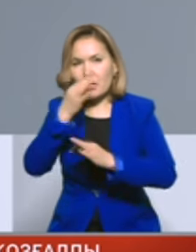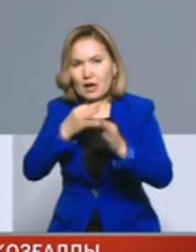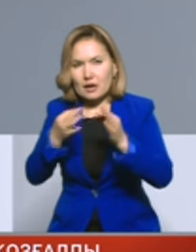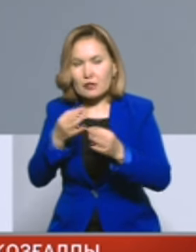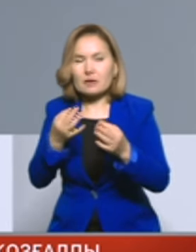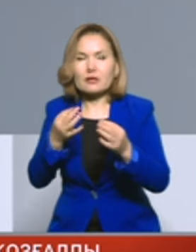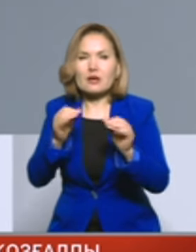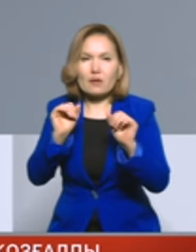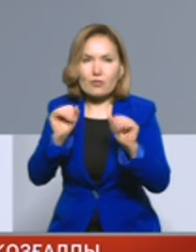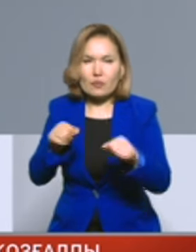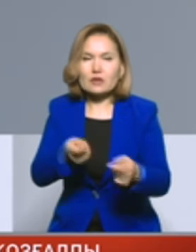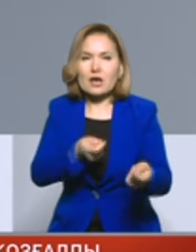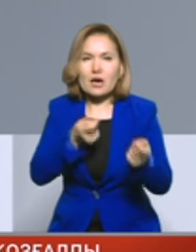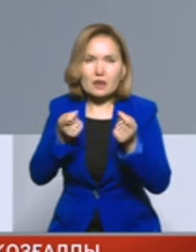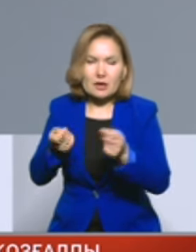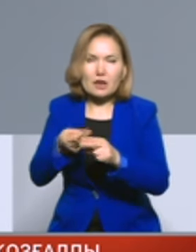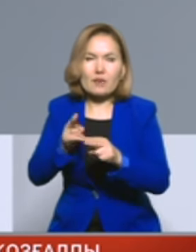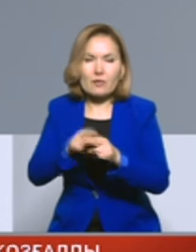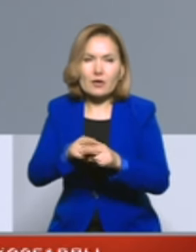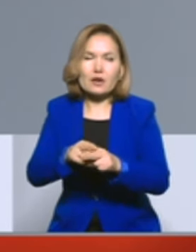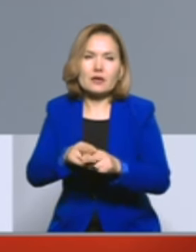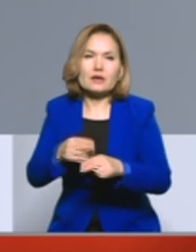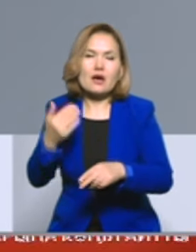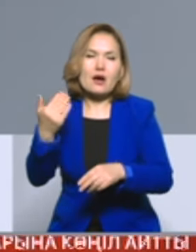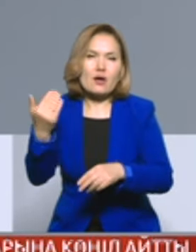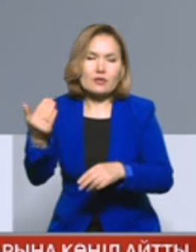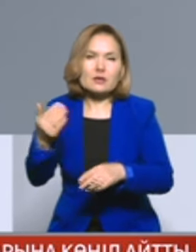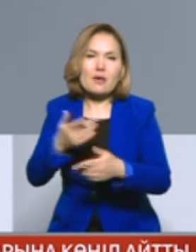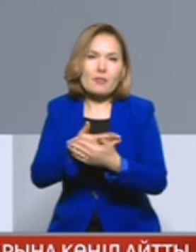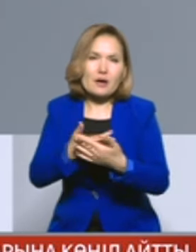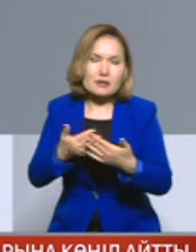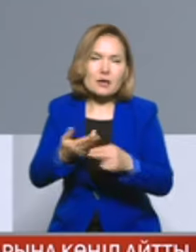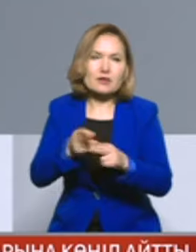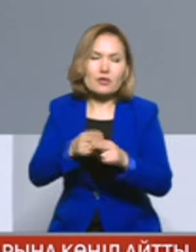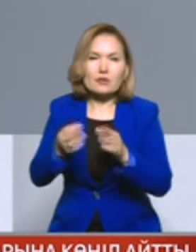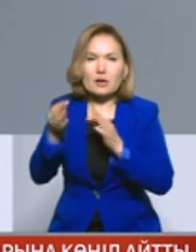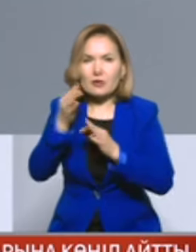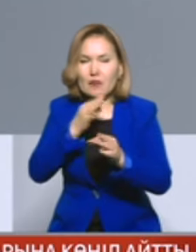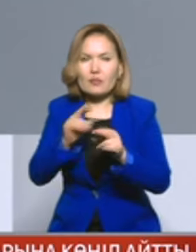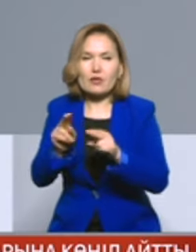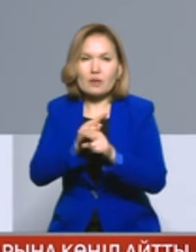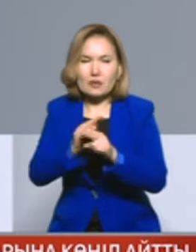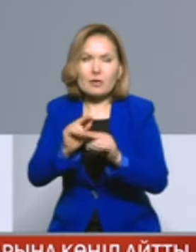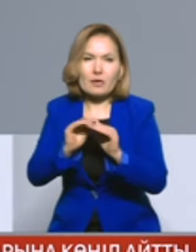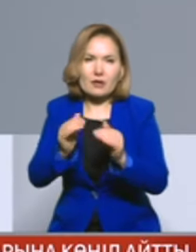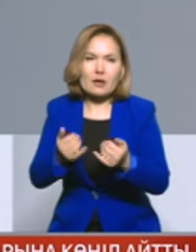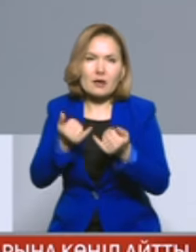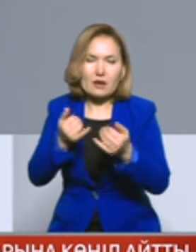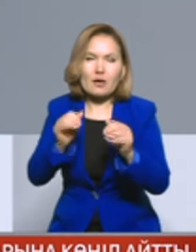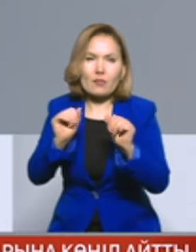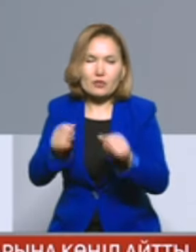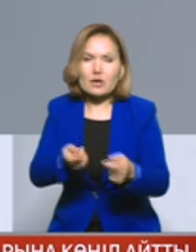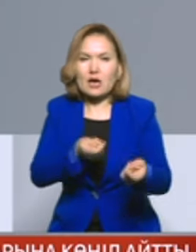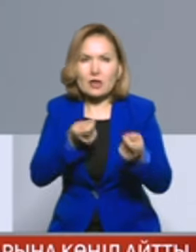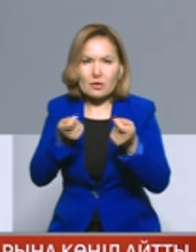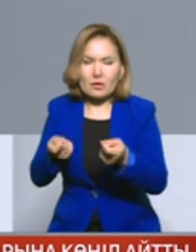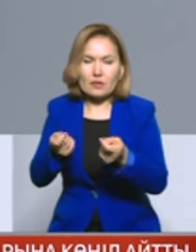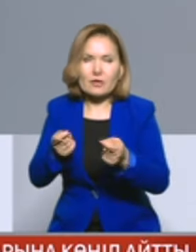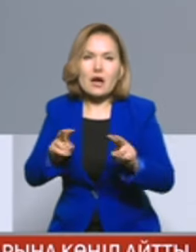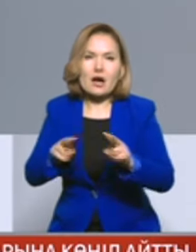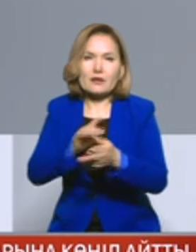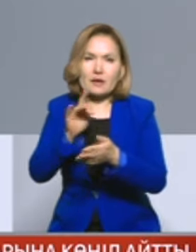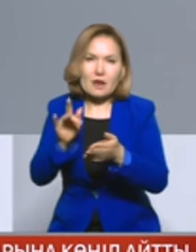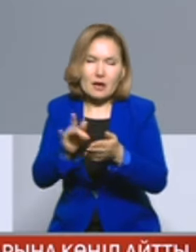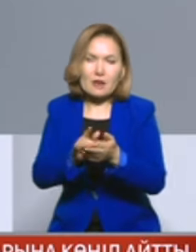жақта су тасқын болғаннан кейін, су салқын, ауа райы да қолайсыз болғаннан кейін температуралары көтеріліп деген сияқты сондай. Осыны Астана қаласы